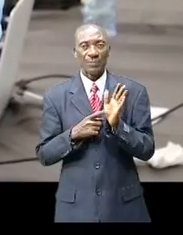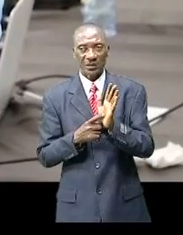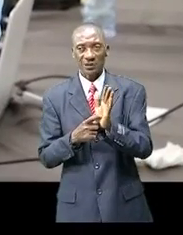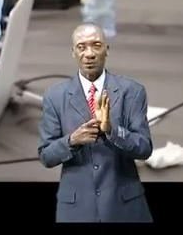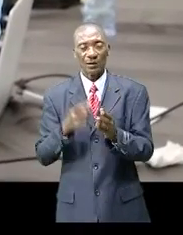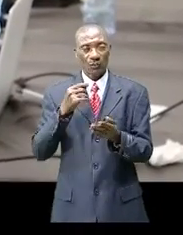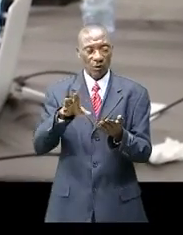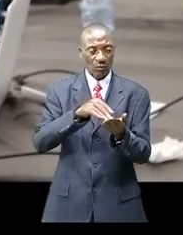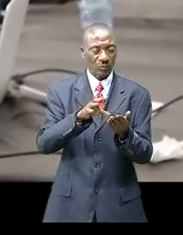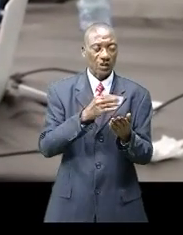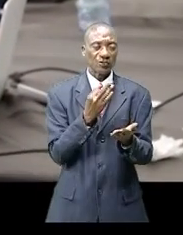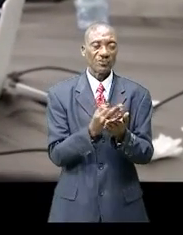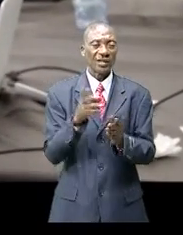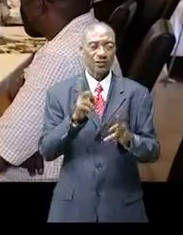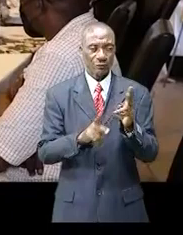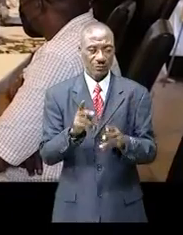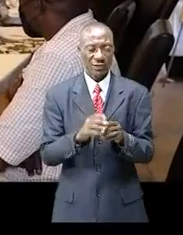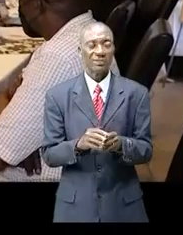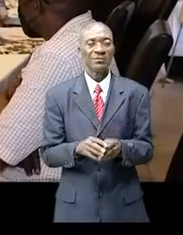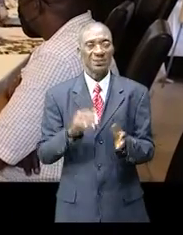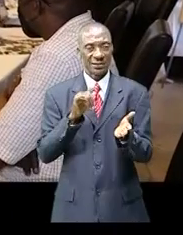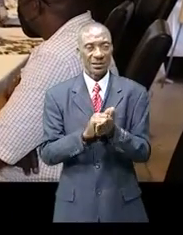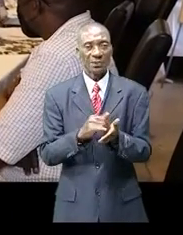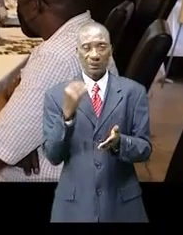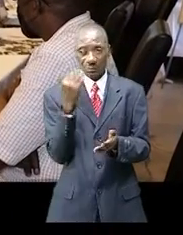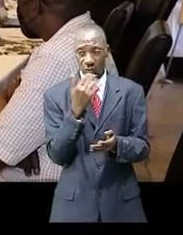finances publiques a démontré la nécessité